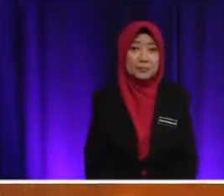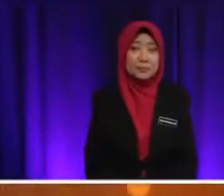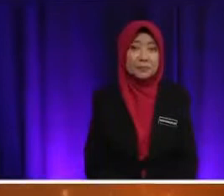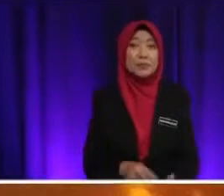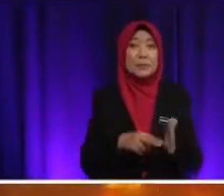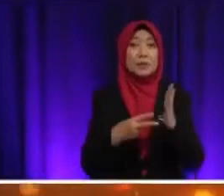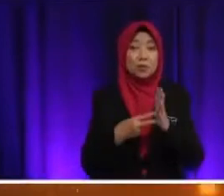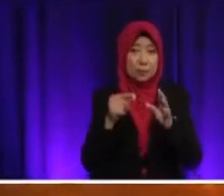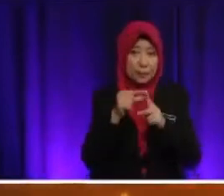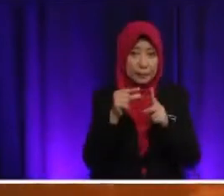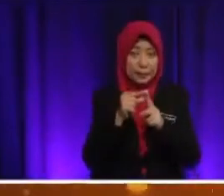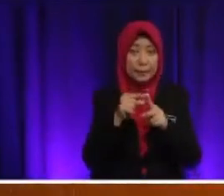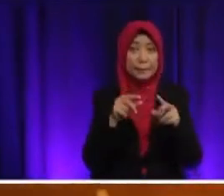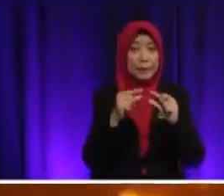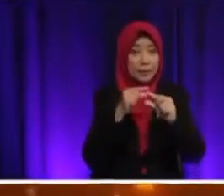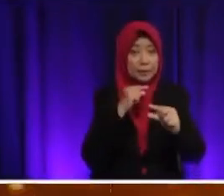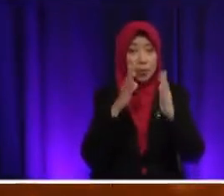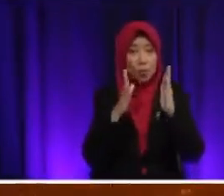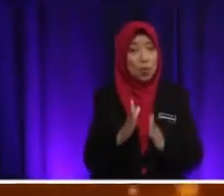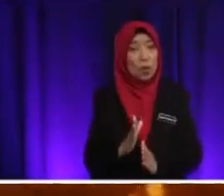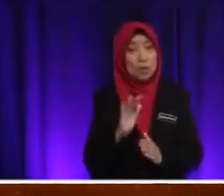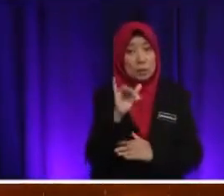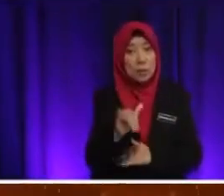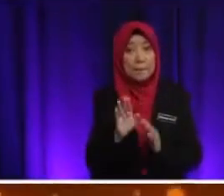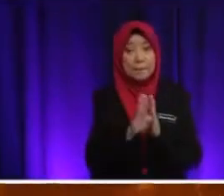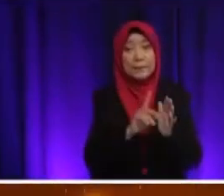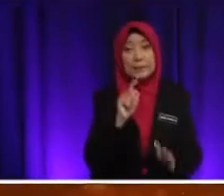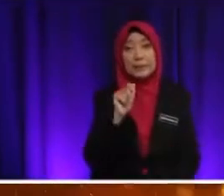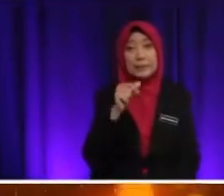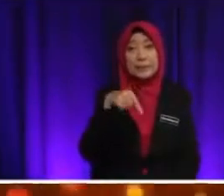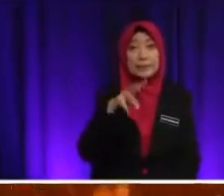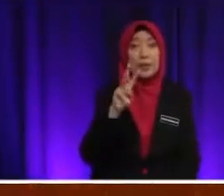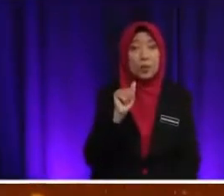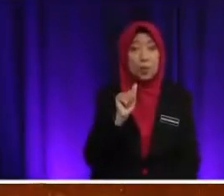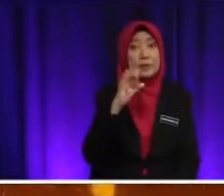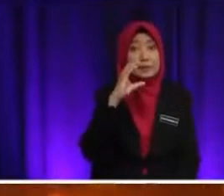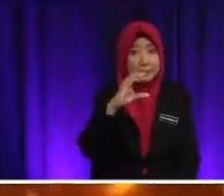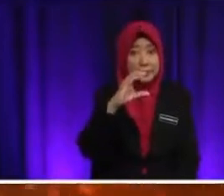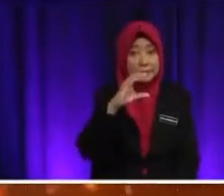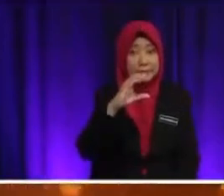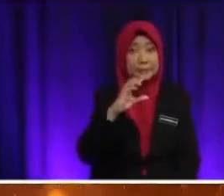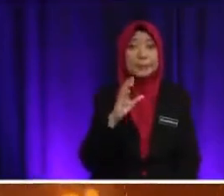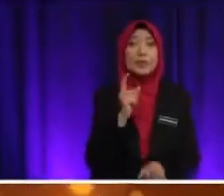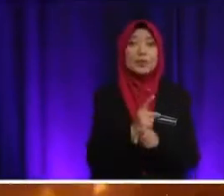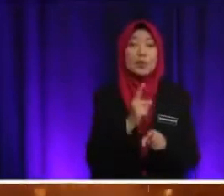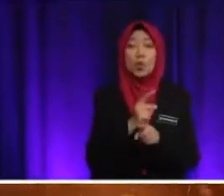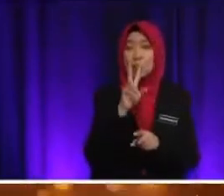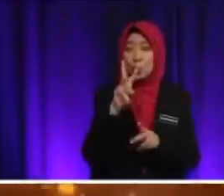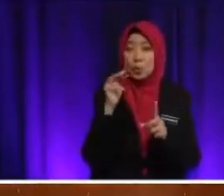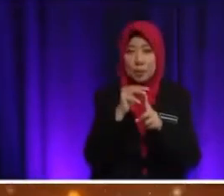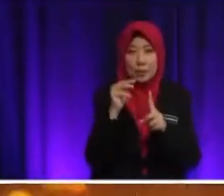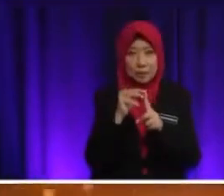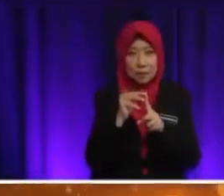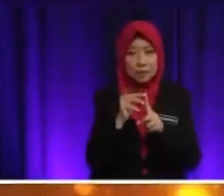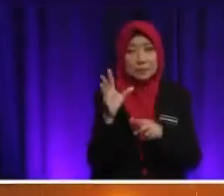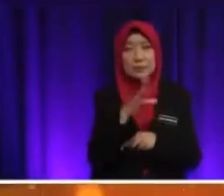Maksud bagi perkataan yang bergaris ialah orang yang bertakwa. C. Bagus. Betul, tepat ustaz. Sekali. Dua markah juga. Ya, masya Allah.